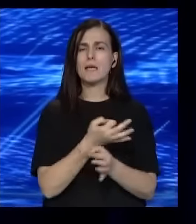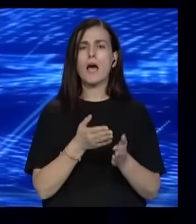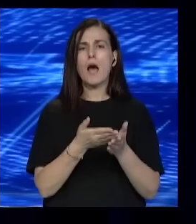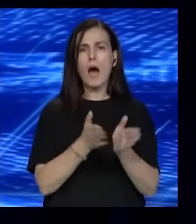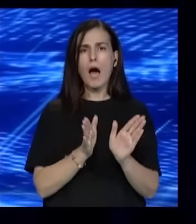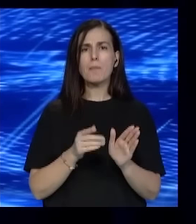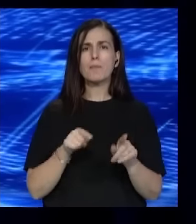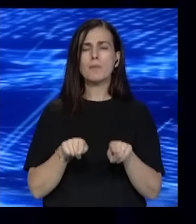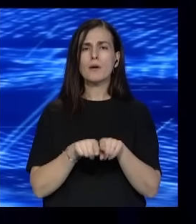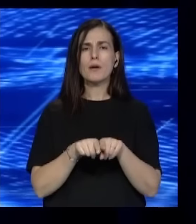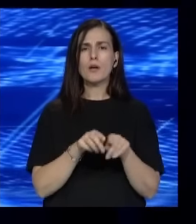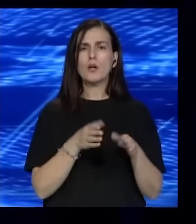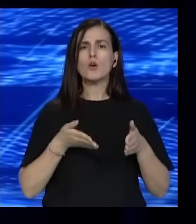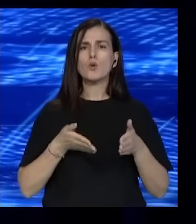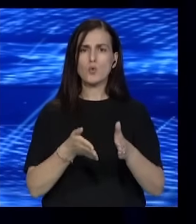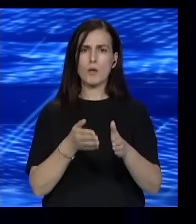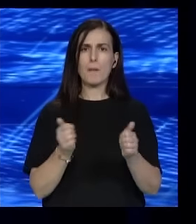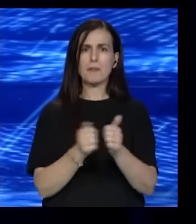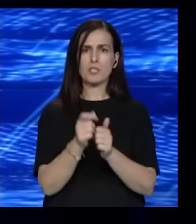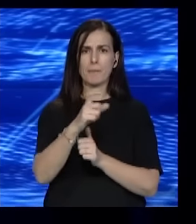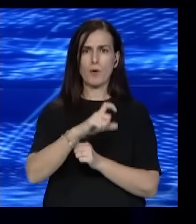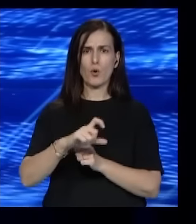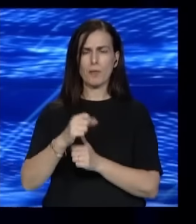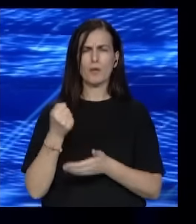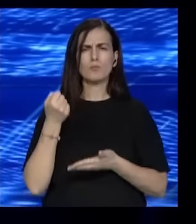në BE dhe sigurimin e rreth 50 miliardë